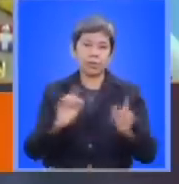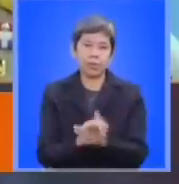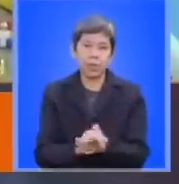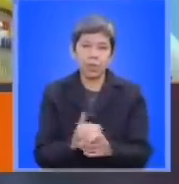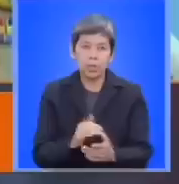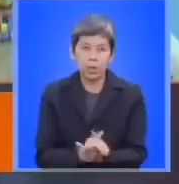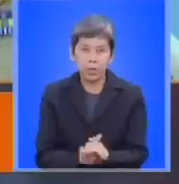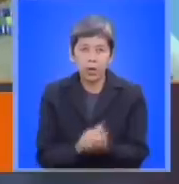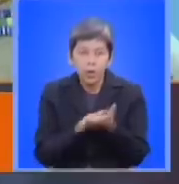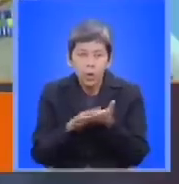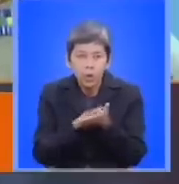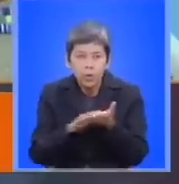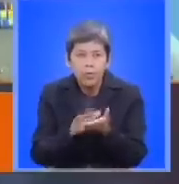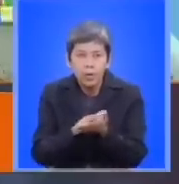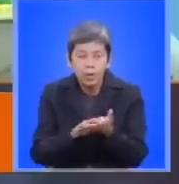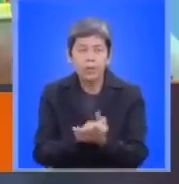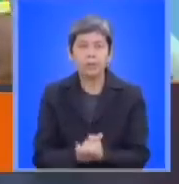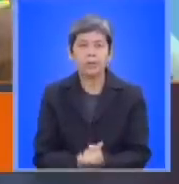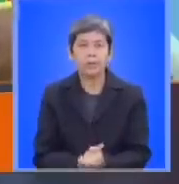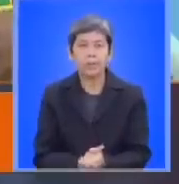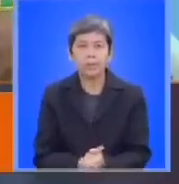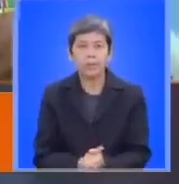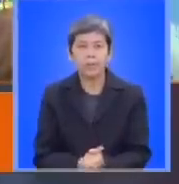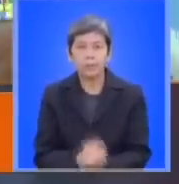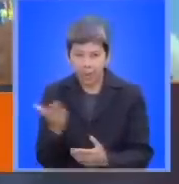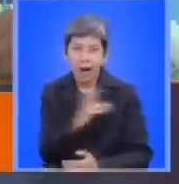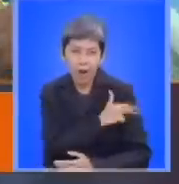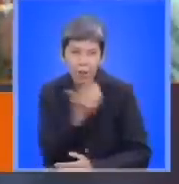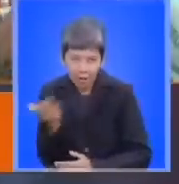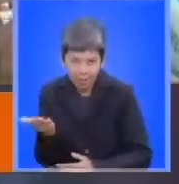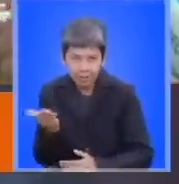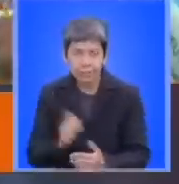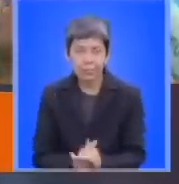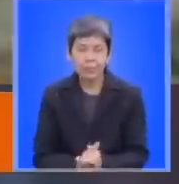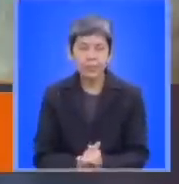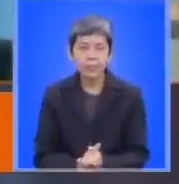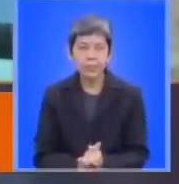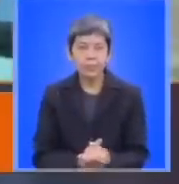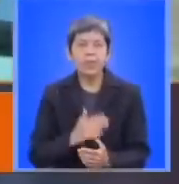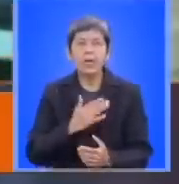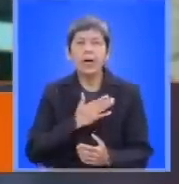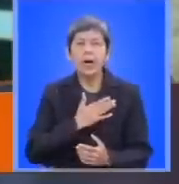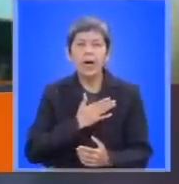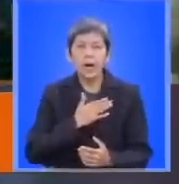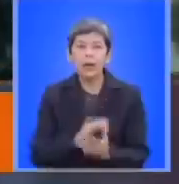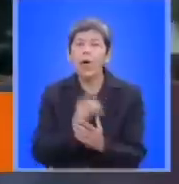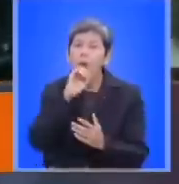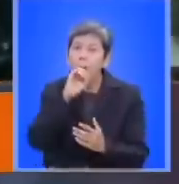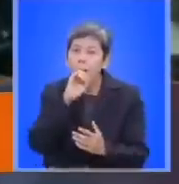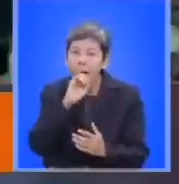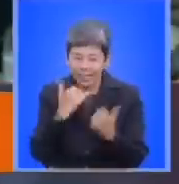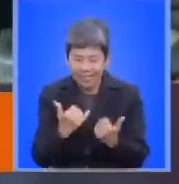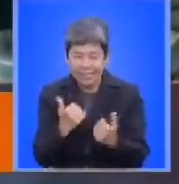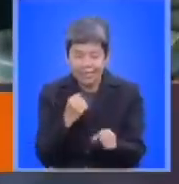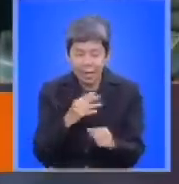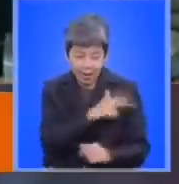ตอบขอโทษทีครับ ครับอย่างที่ท่านอธิบดีกรมแพทย์นะครับได้เรียนแล้วว่าเรากำลังอยู่